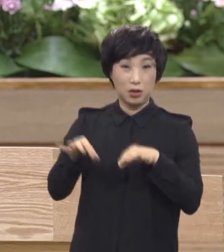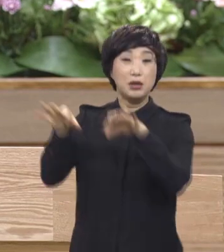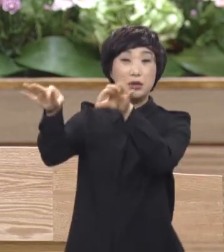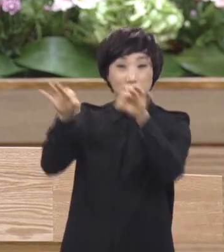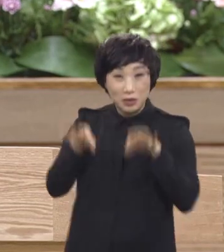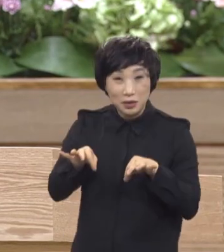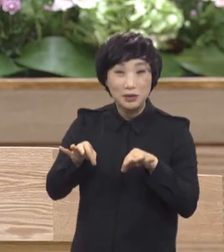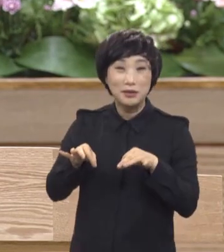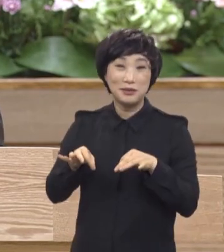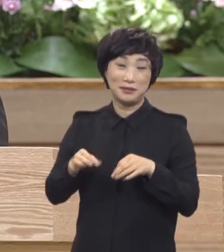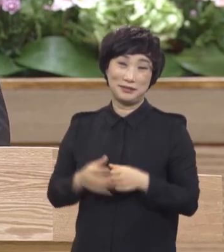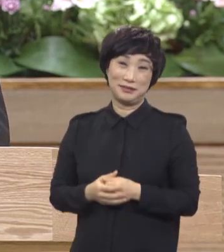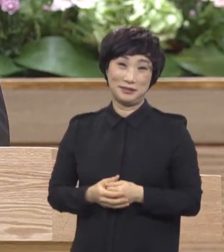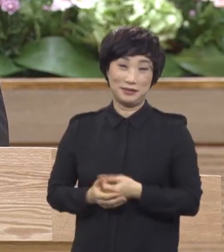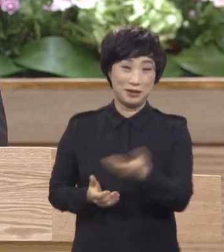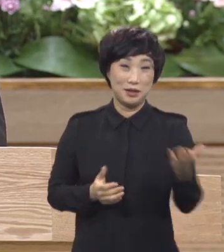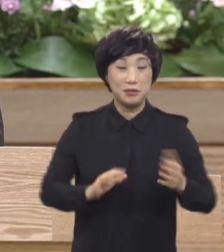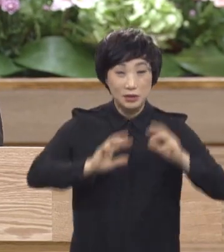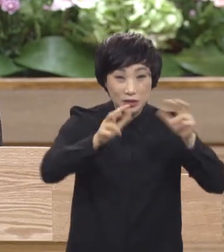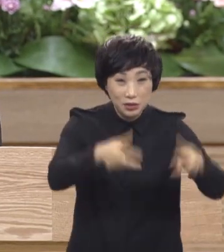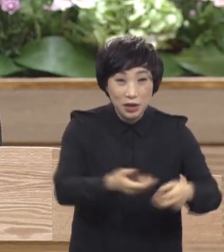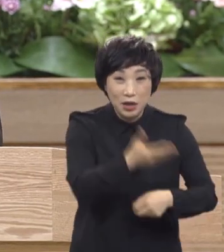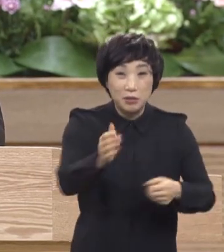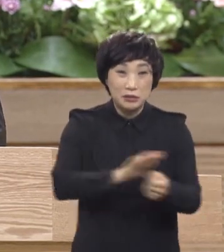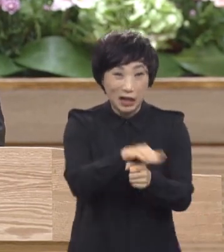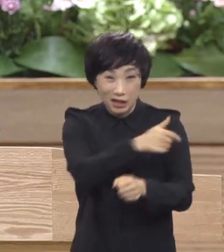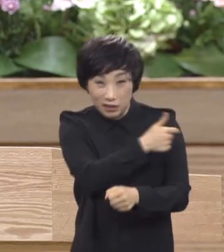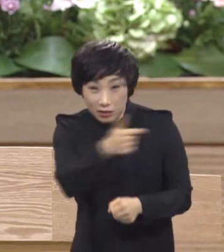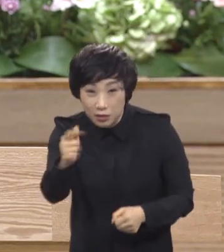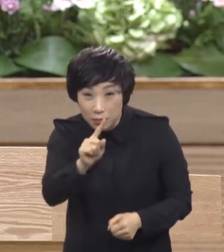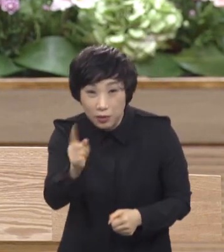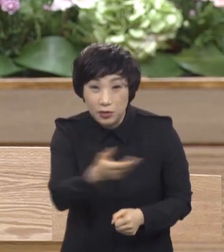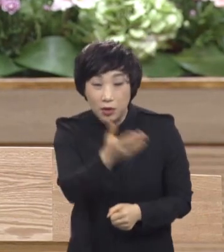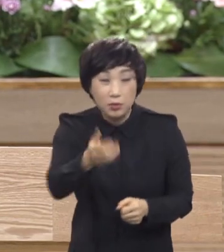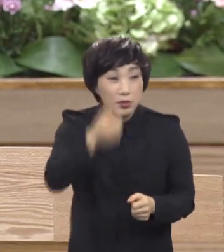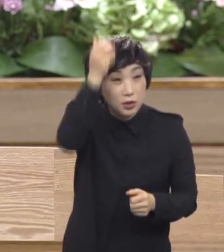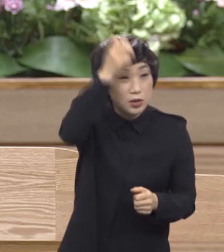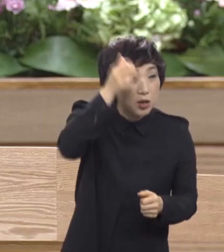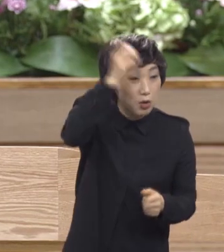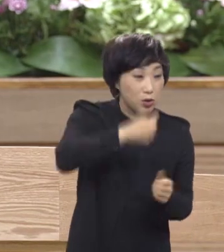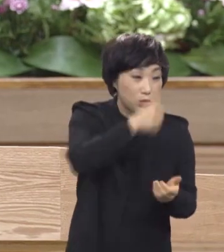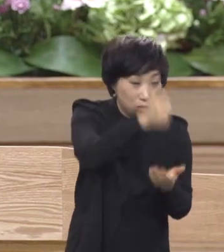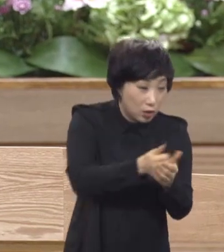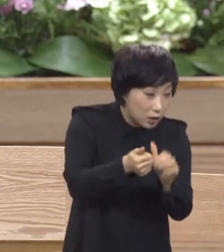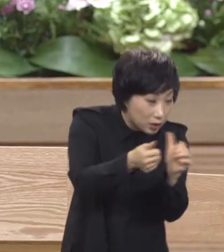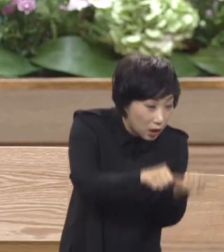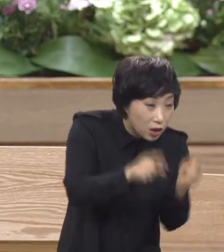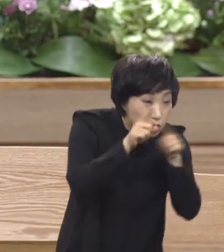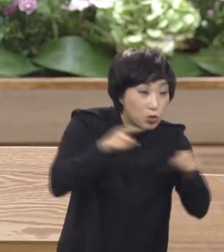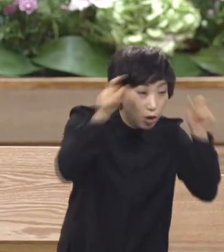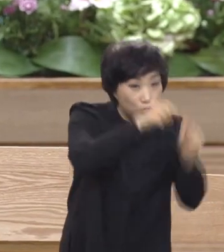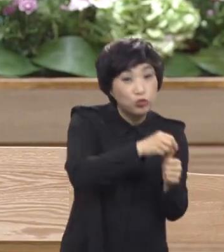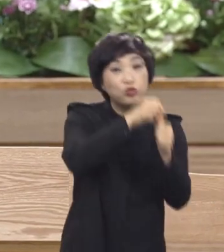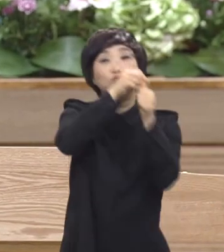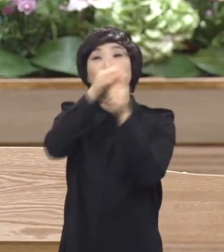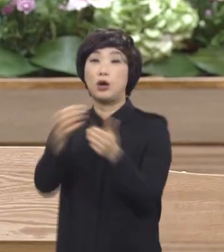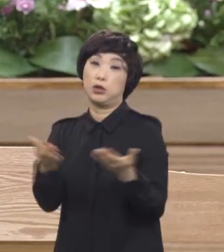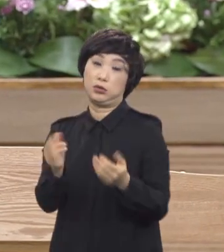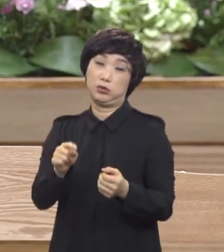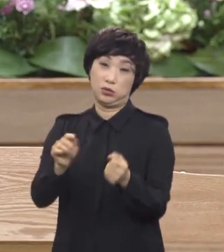사랑을 네가 이 지구상의 최일 큰 사랑은 영혼을 죄와 사망과 지옥에서 구원하는 것입니다